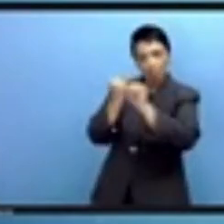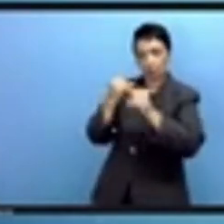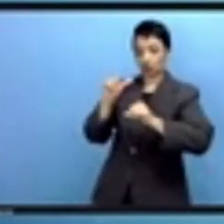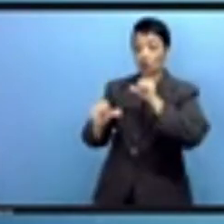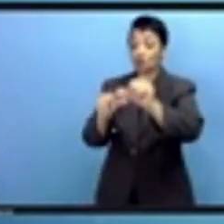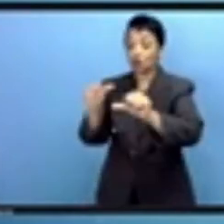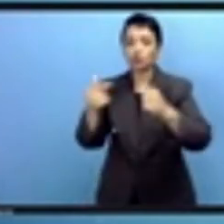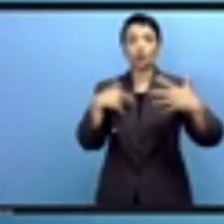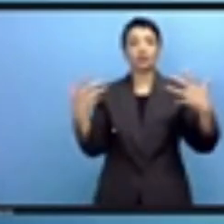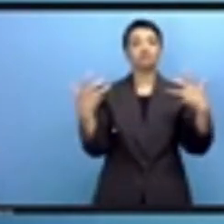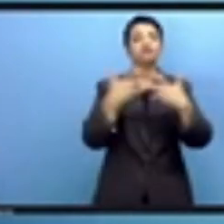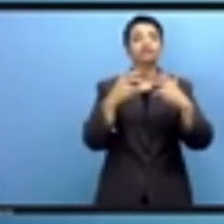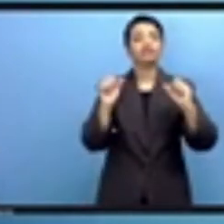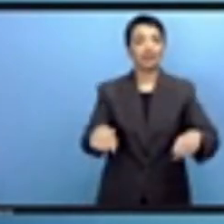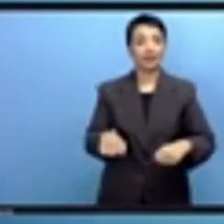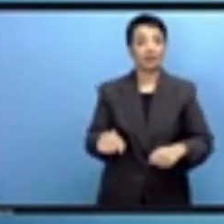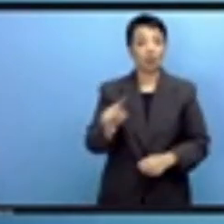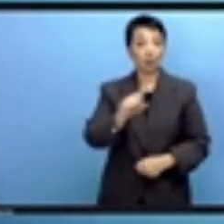作。